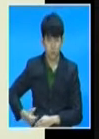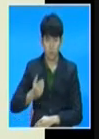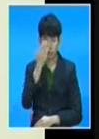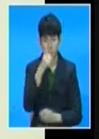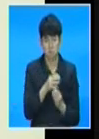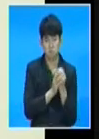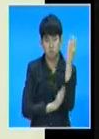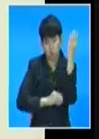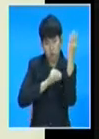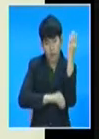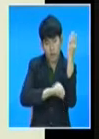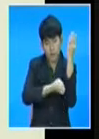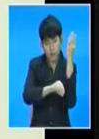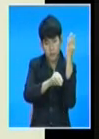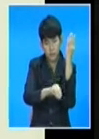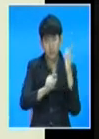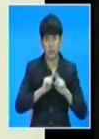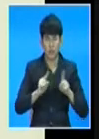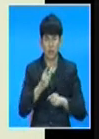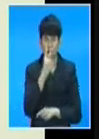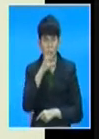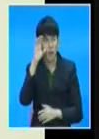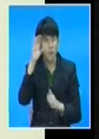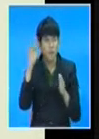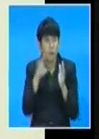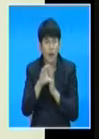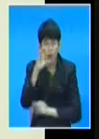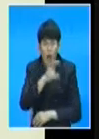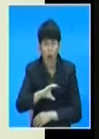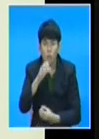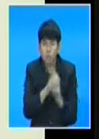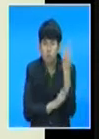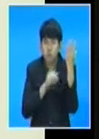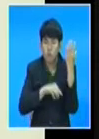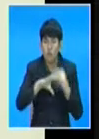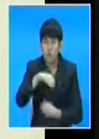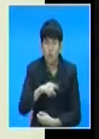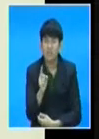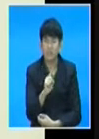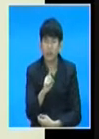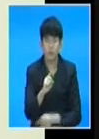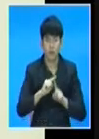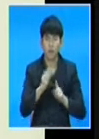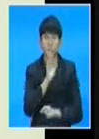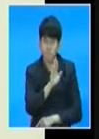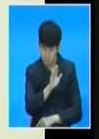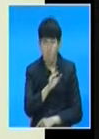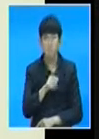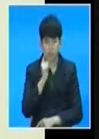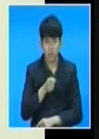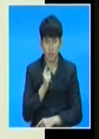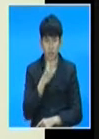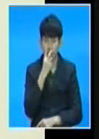ไม้แต่ผมหาไม่ได้ว่าท่านปลูกที่ไหนแต่ก็เป็นรูปที่ท่านปลูกนะฮะแล้วก็ท่านล